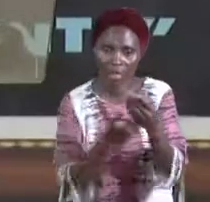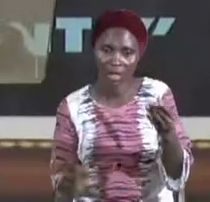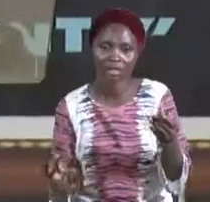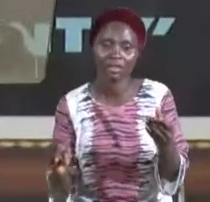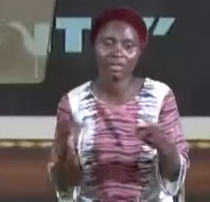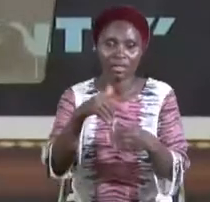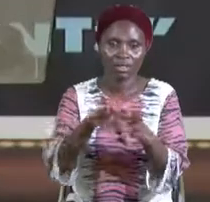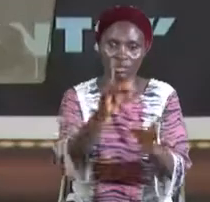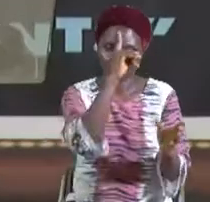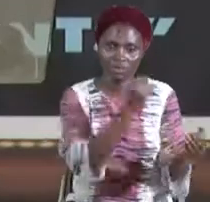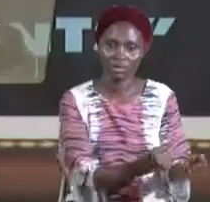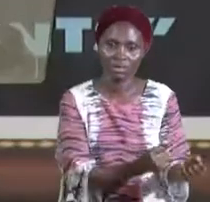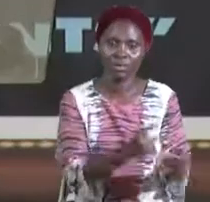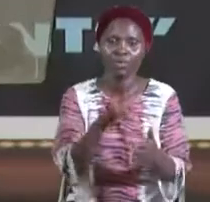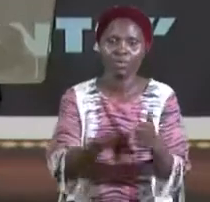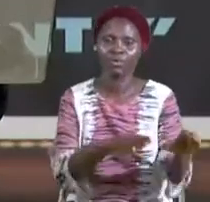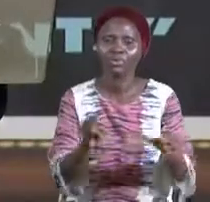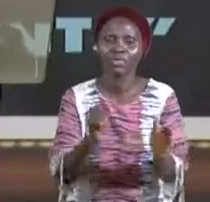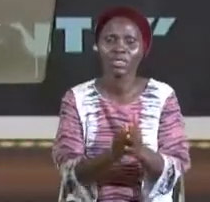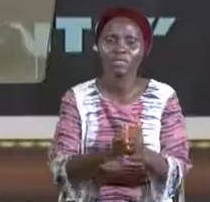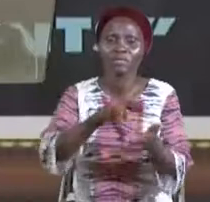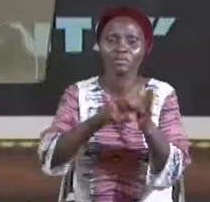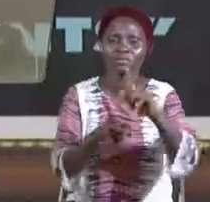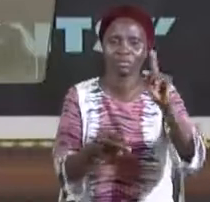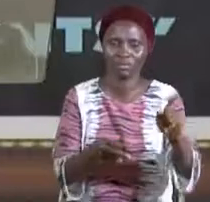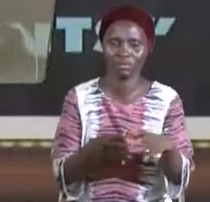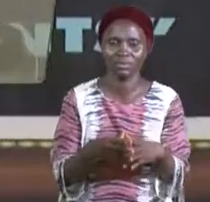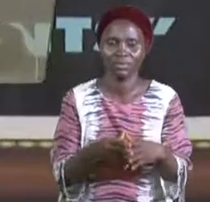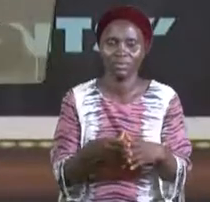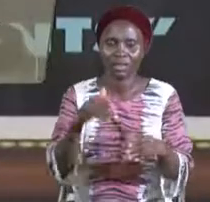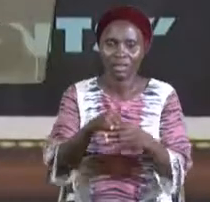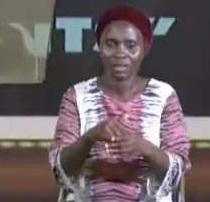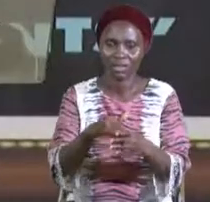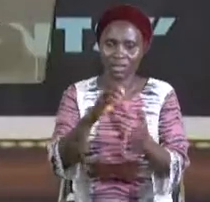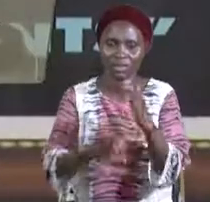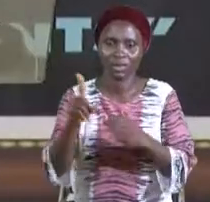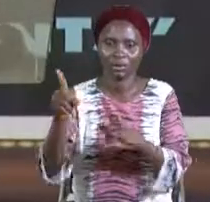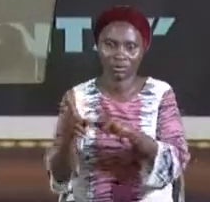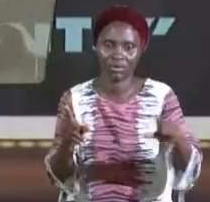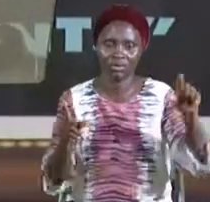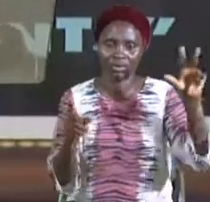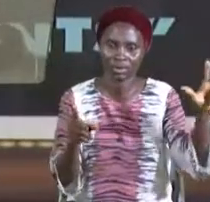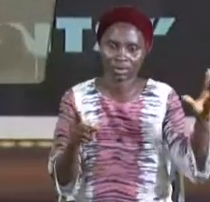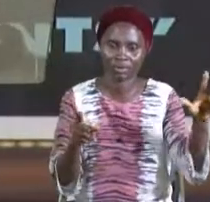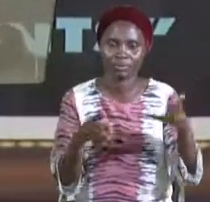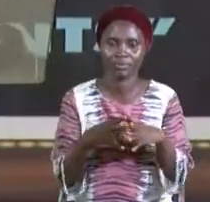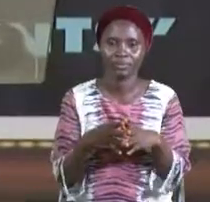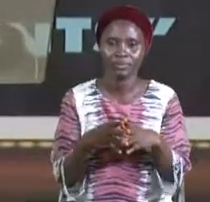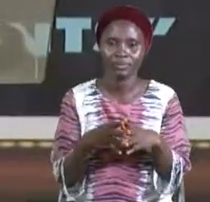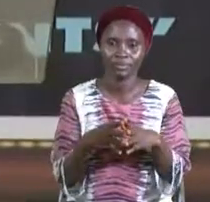qui manque à votre foi. Ça veut dire quoi? Chapitre 1, verset 3. Chapitre 1 de 1 Thessaloniciens,